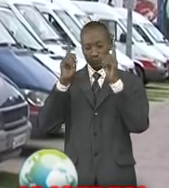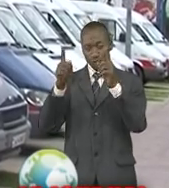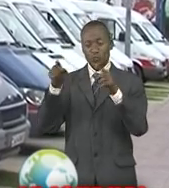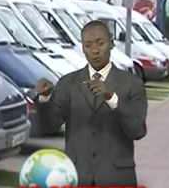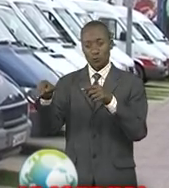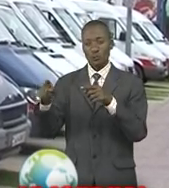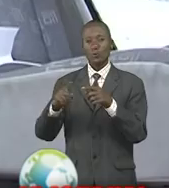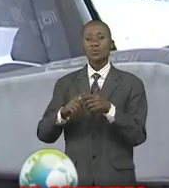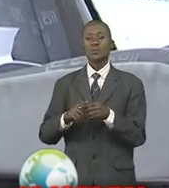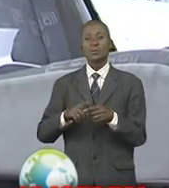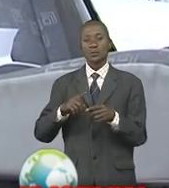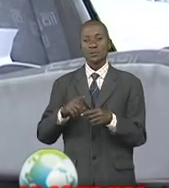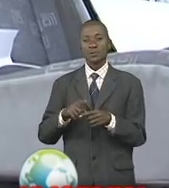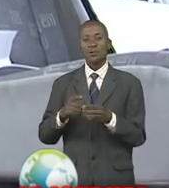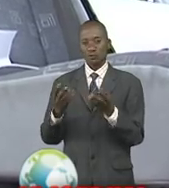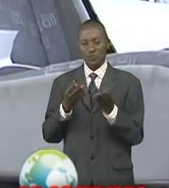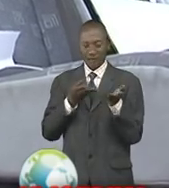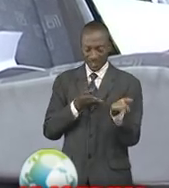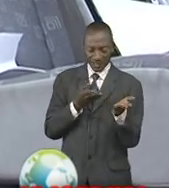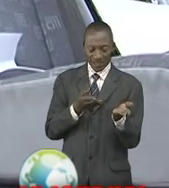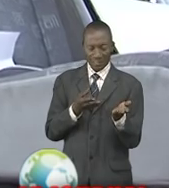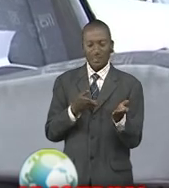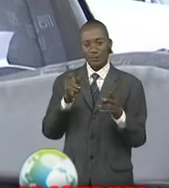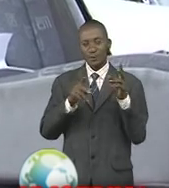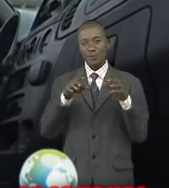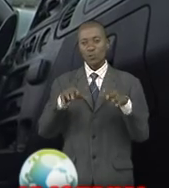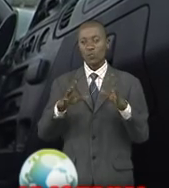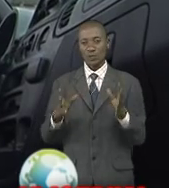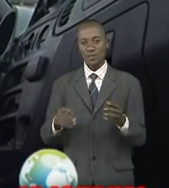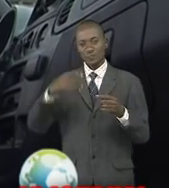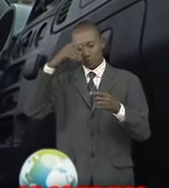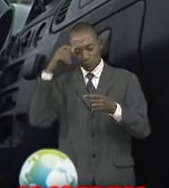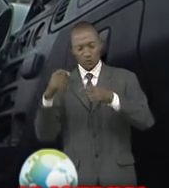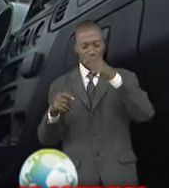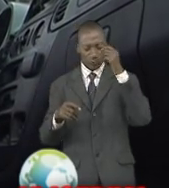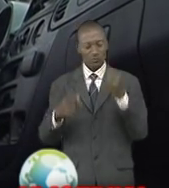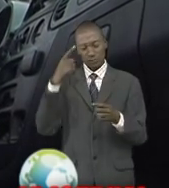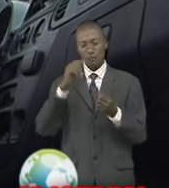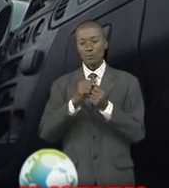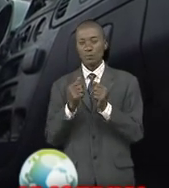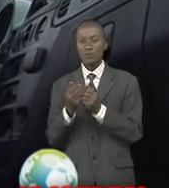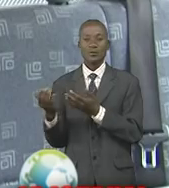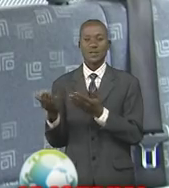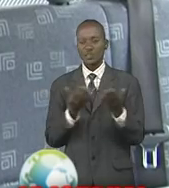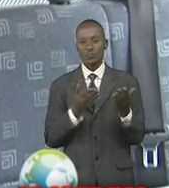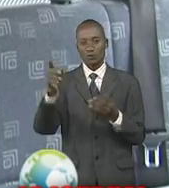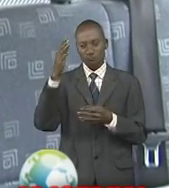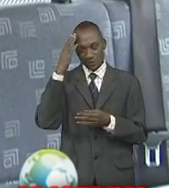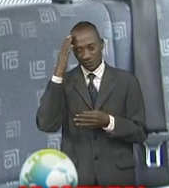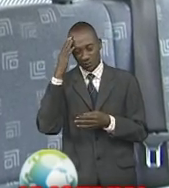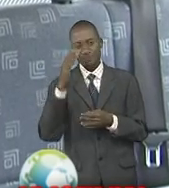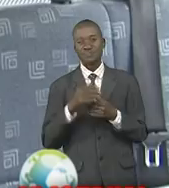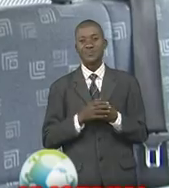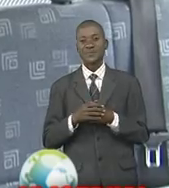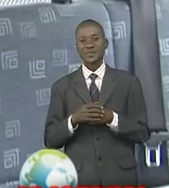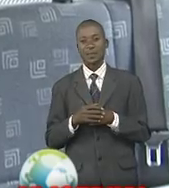véhicules vient répondre aux attentes des Congolais qui constituent également des solutions aux questions des transports en commun. Le numéro 1